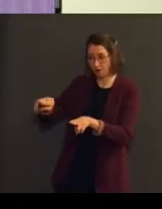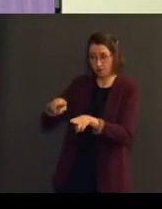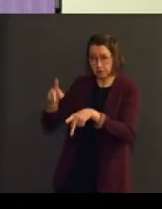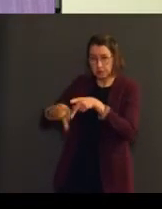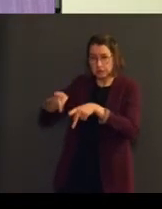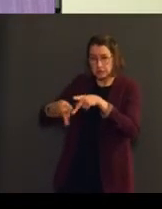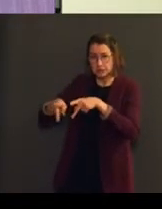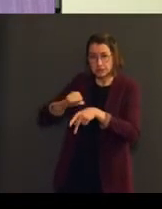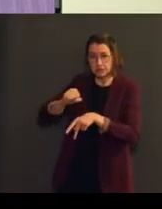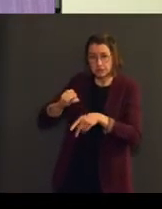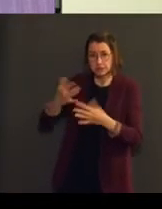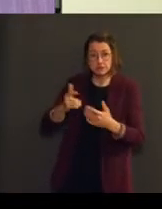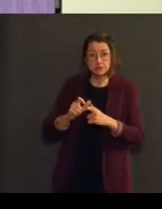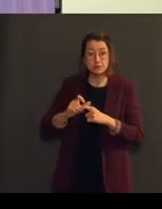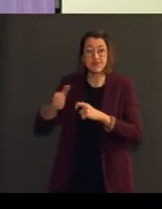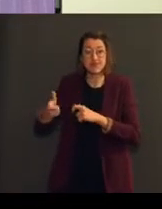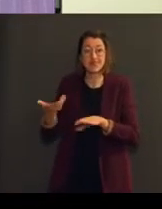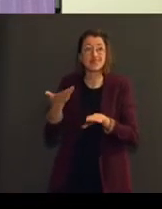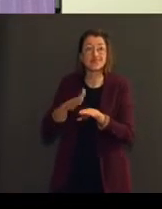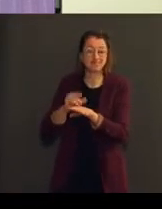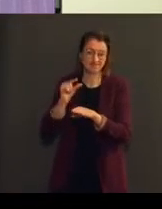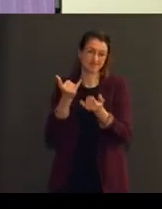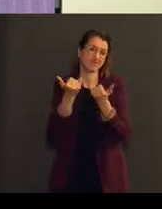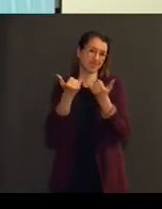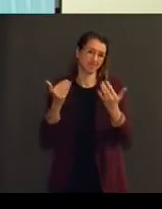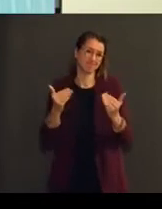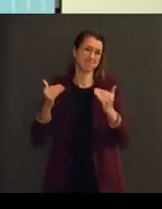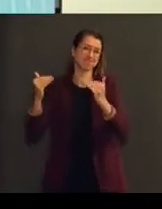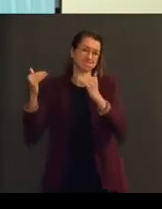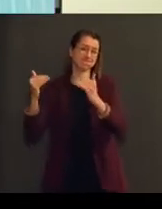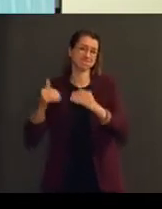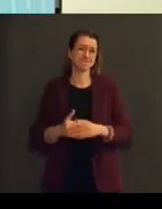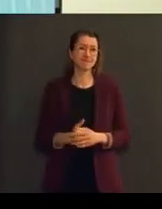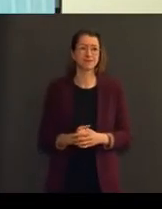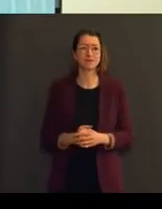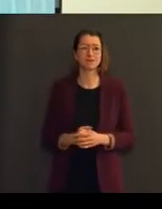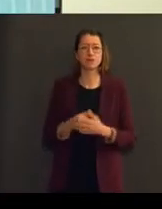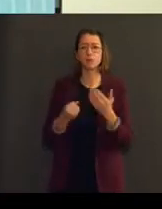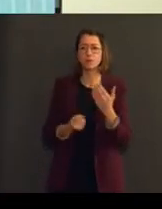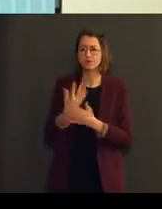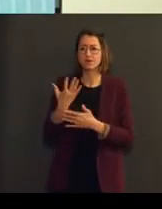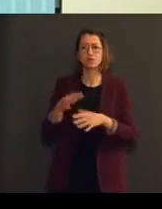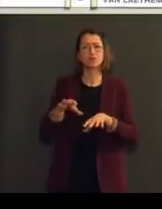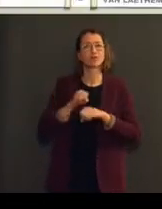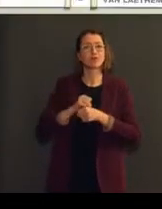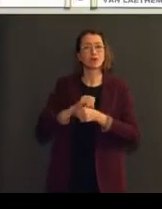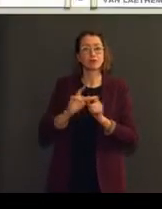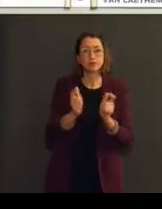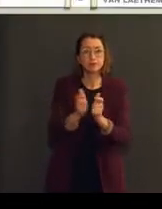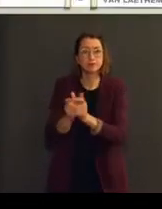encore légèrement. Si on s'intéresse aux nouvelles contaminations, comme on le voit sur la première diapositive, on a eu en moyenne